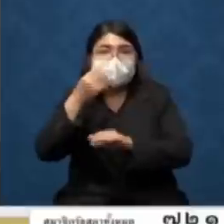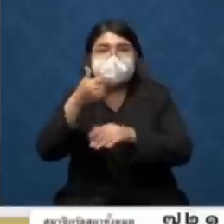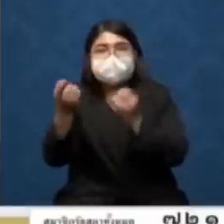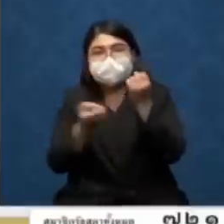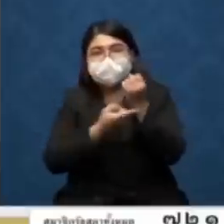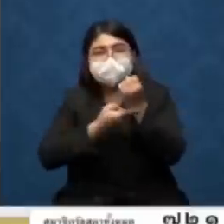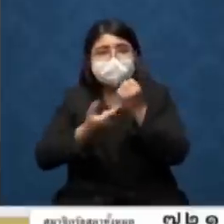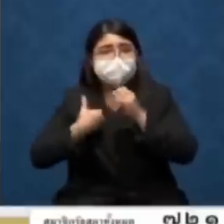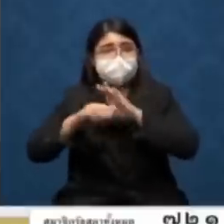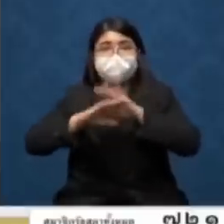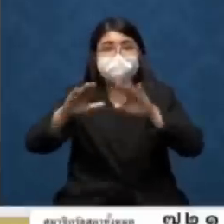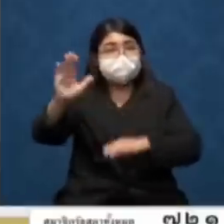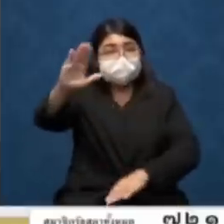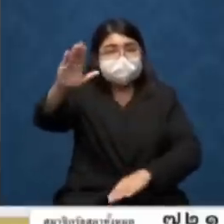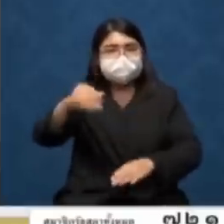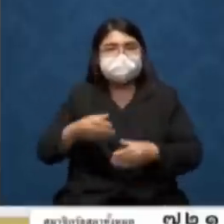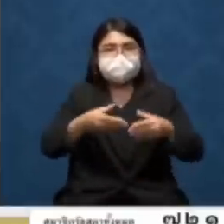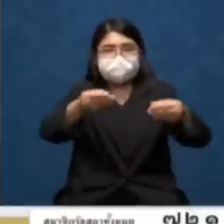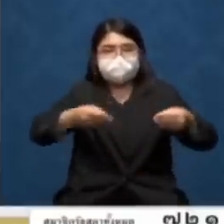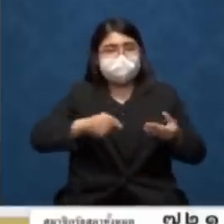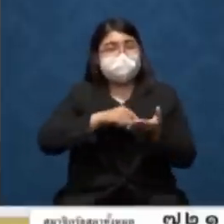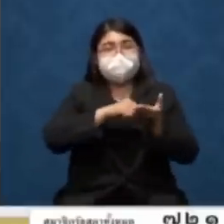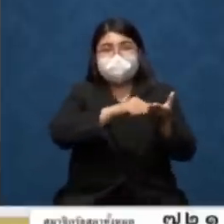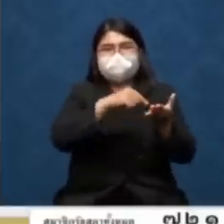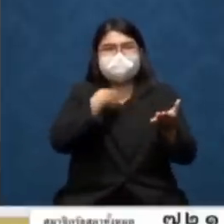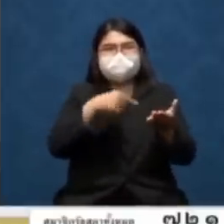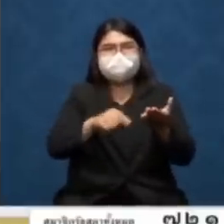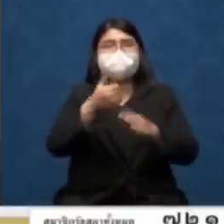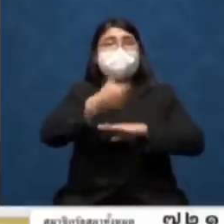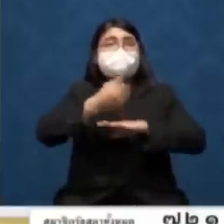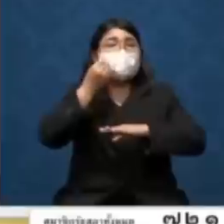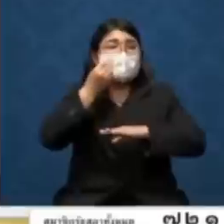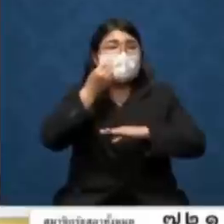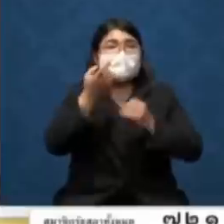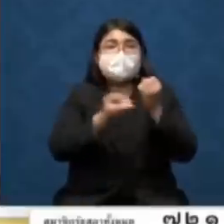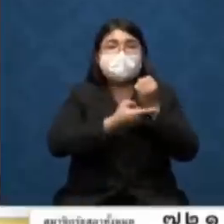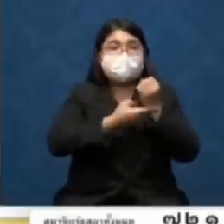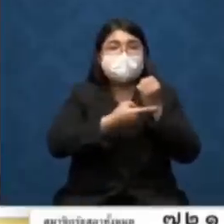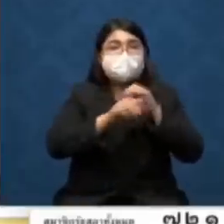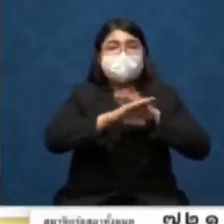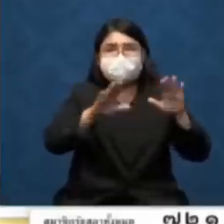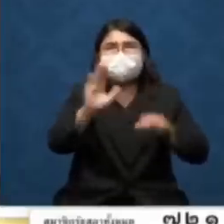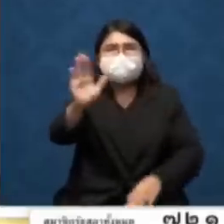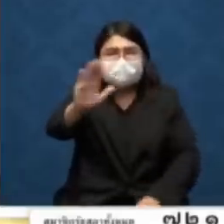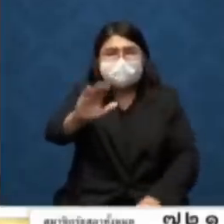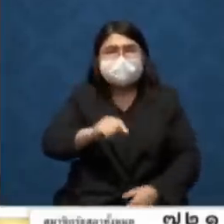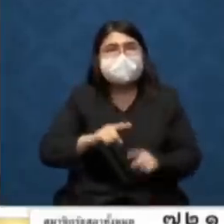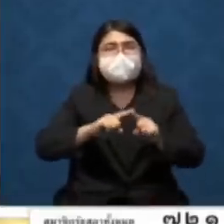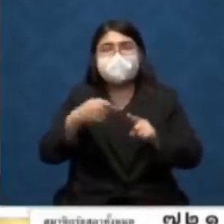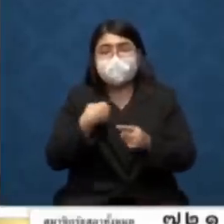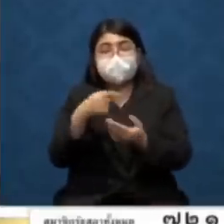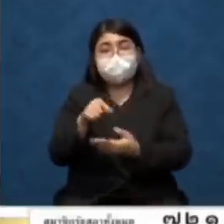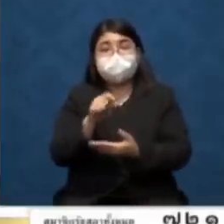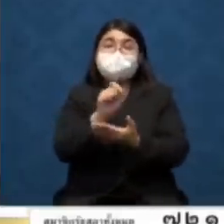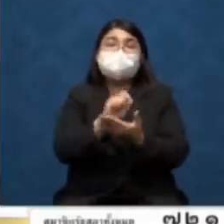แล้ผมก็ไม่เคยบอกเลยวาร่างนี้findenนไปสู่การเลิกกำนผู้ให่บ้านท่านอาจจะบอกว่าก็ไปเขียนเองในอนาคต